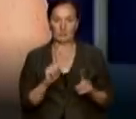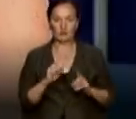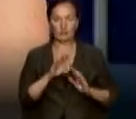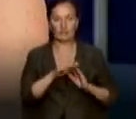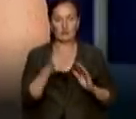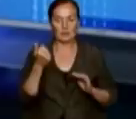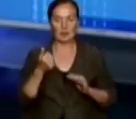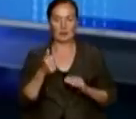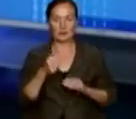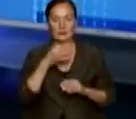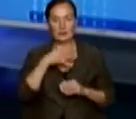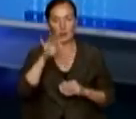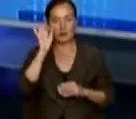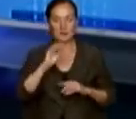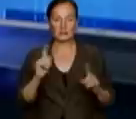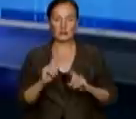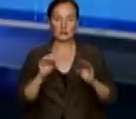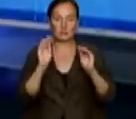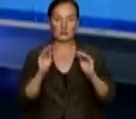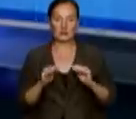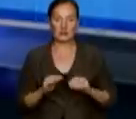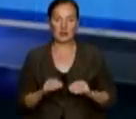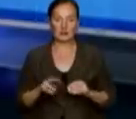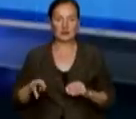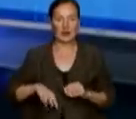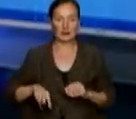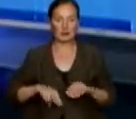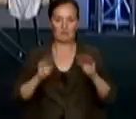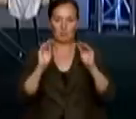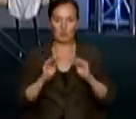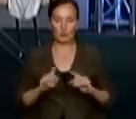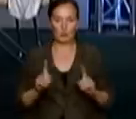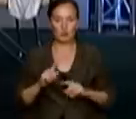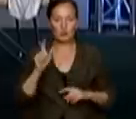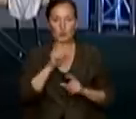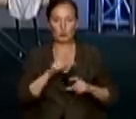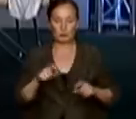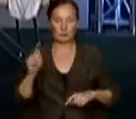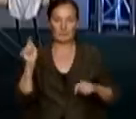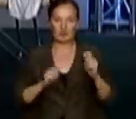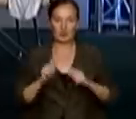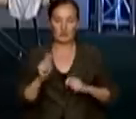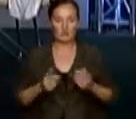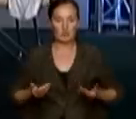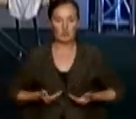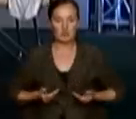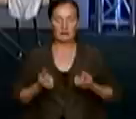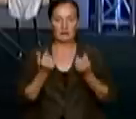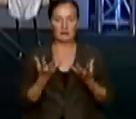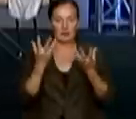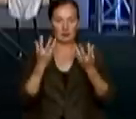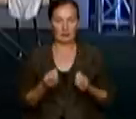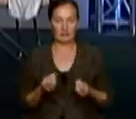щоб складалися адмінпротоколи за те, що люди приїжджають, проживають там кілька днів, і потім це все сміття